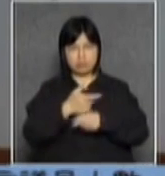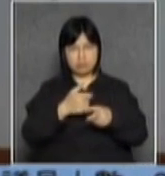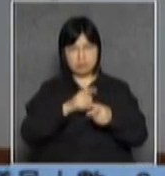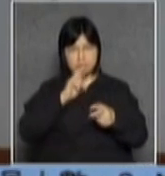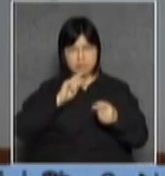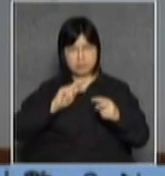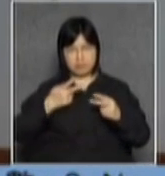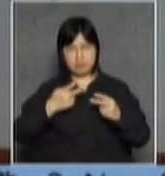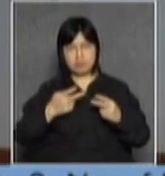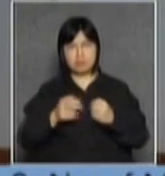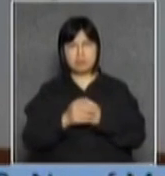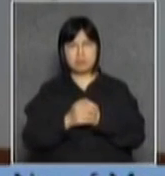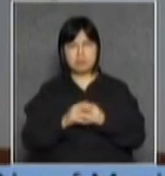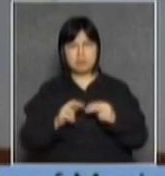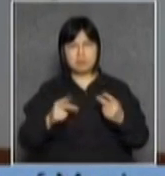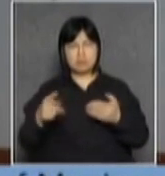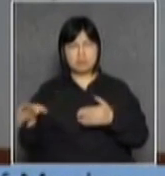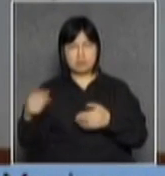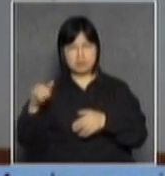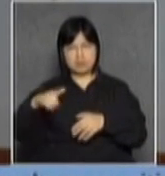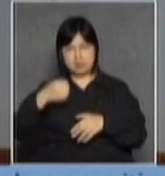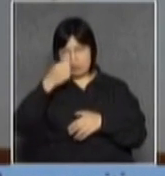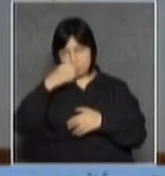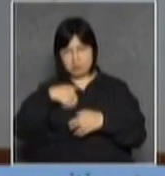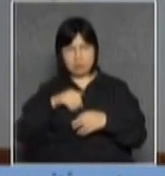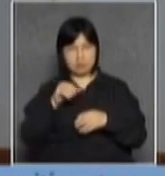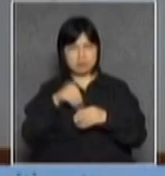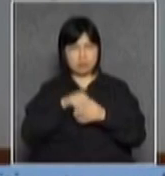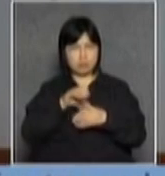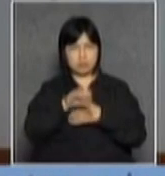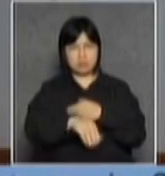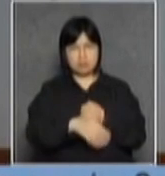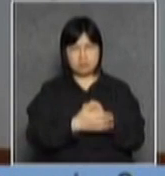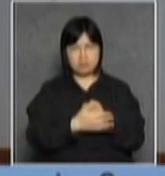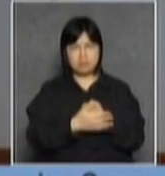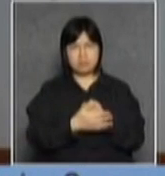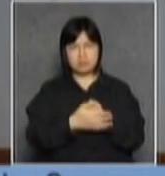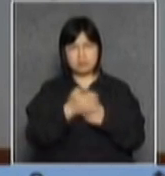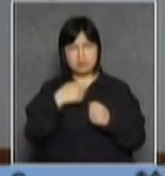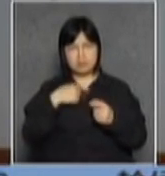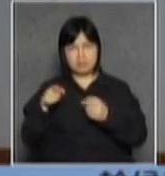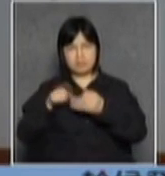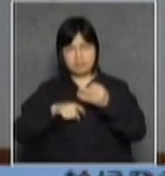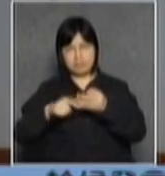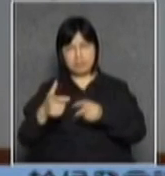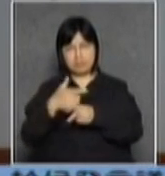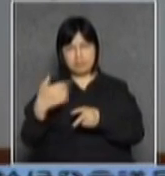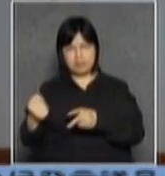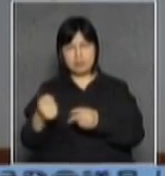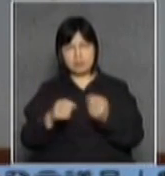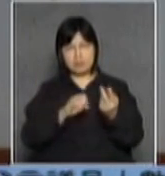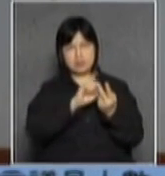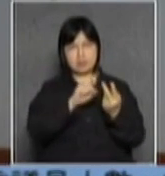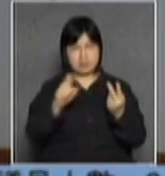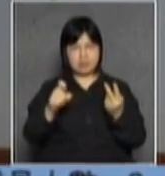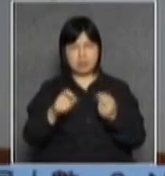數效應，再拎嚟香港投資嘅時候，自然係會令到曾俊華喺2009年